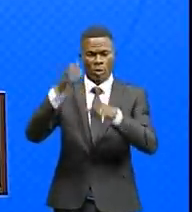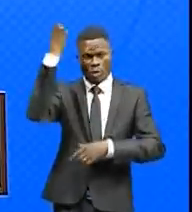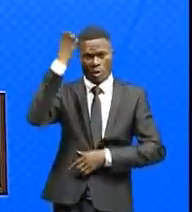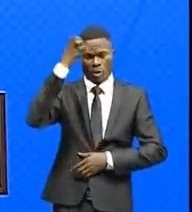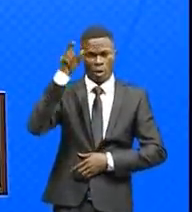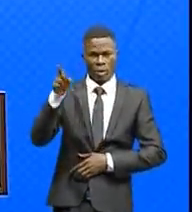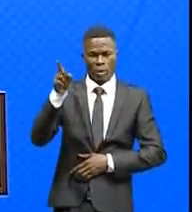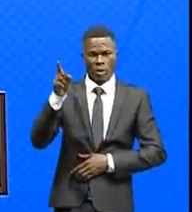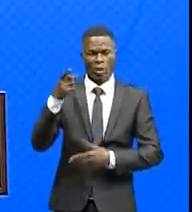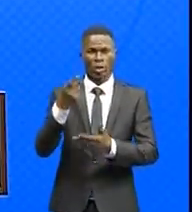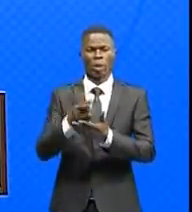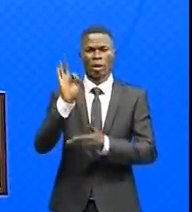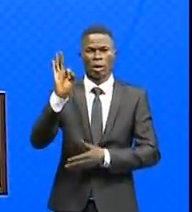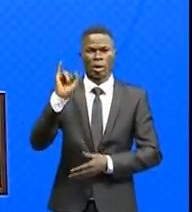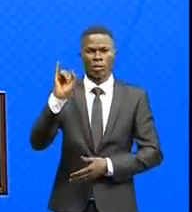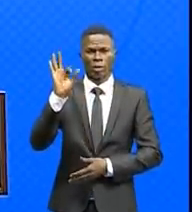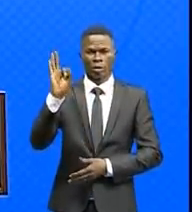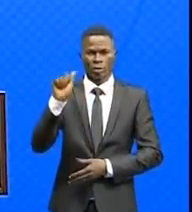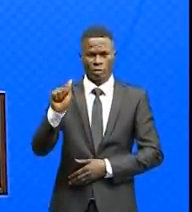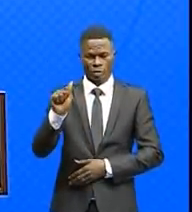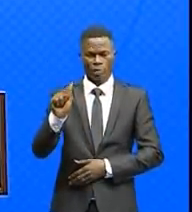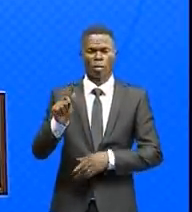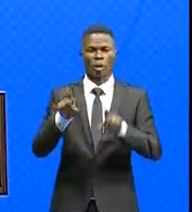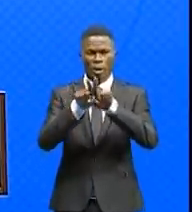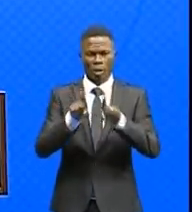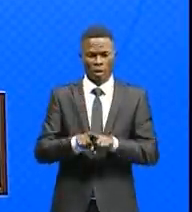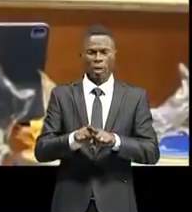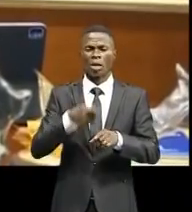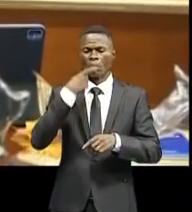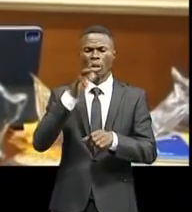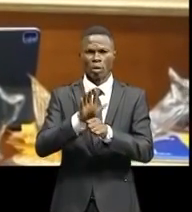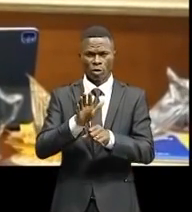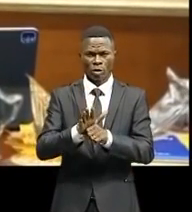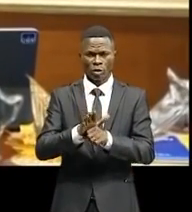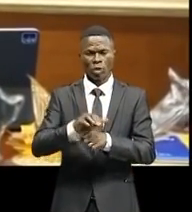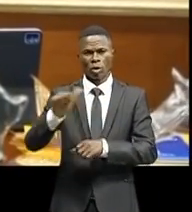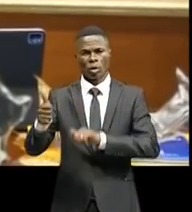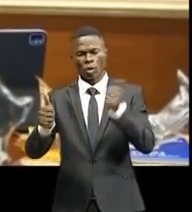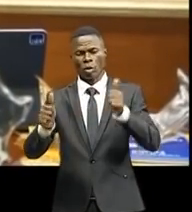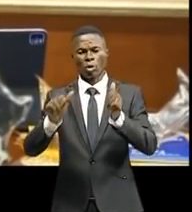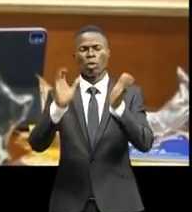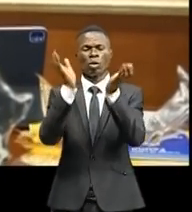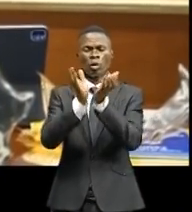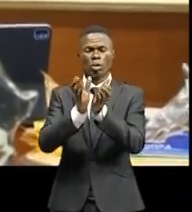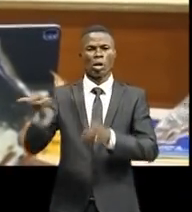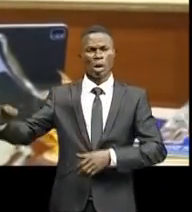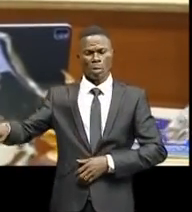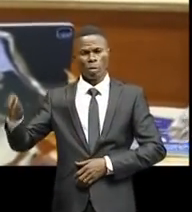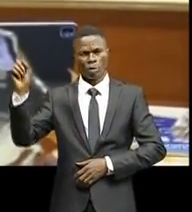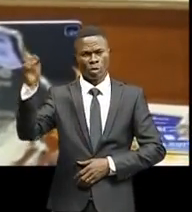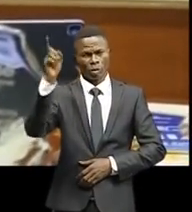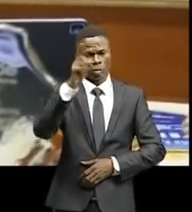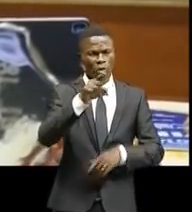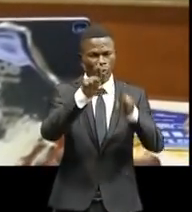de football association FIFA. Cependant, a-t-il insisté, les autres grands stades dans nos provinces